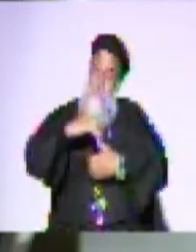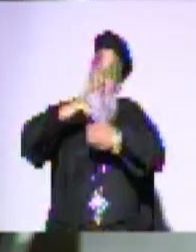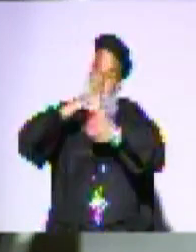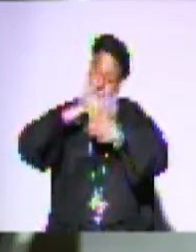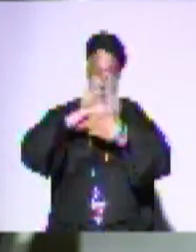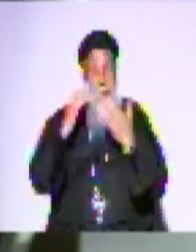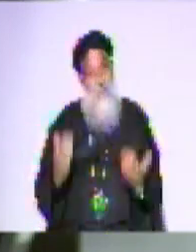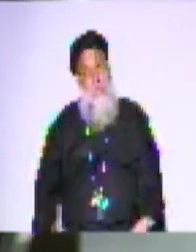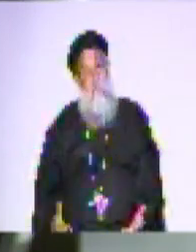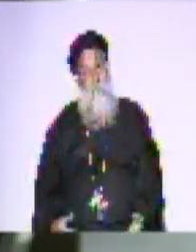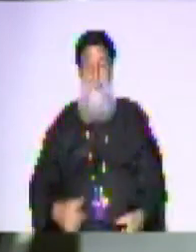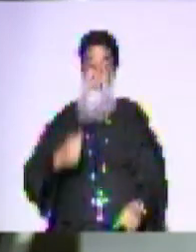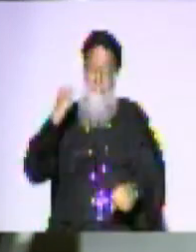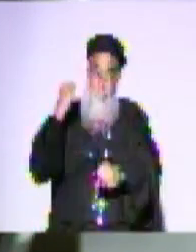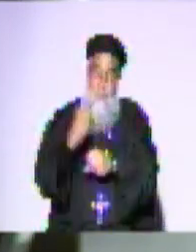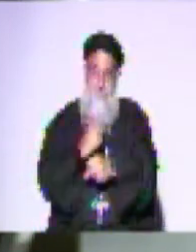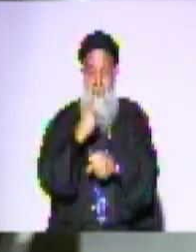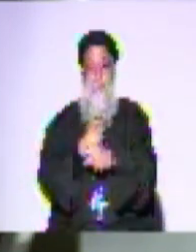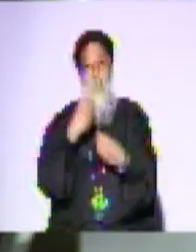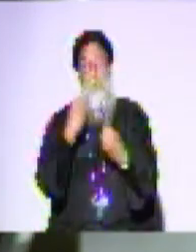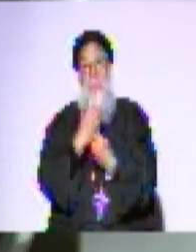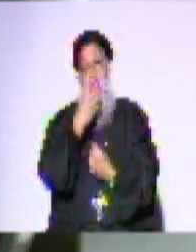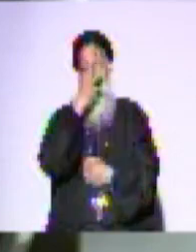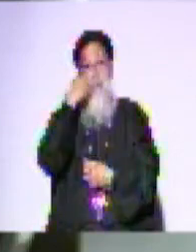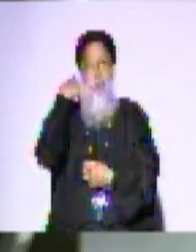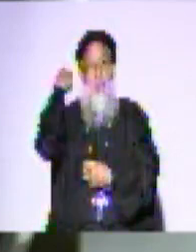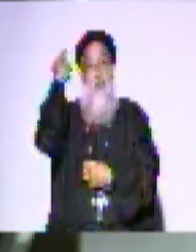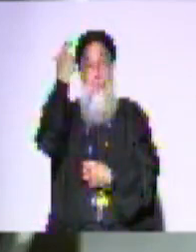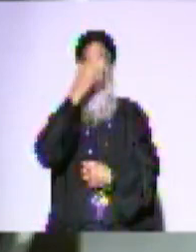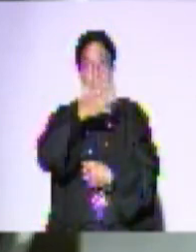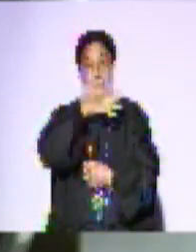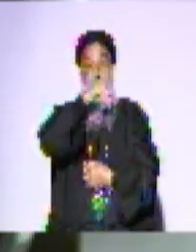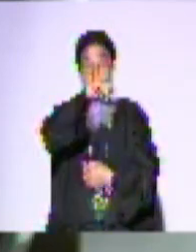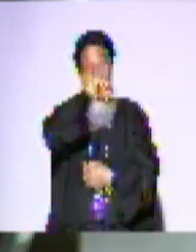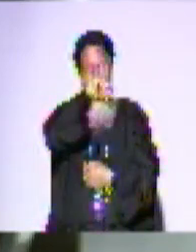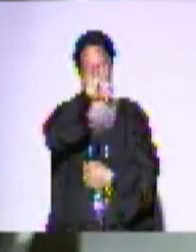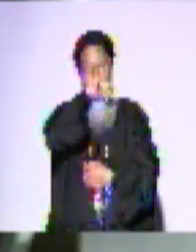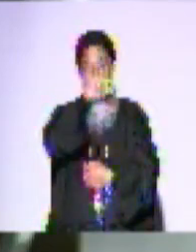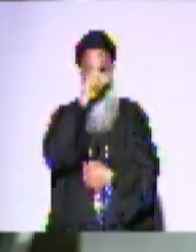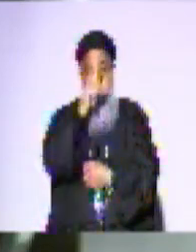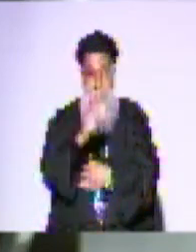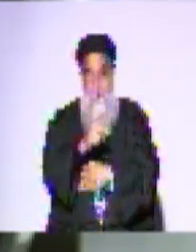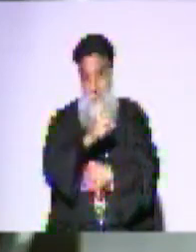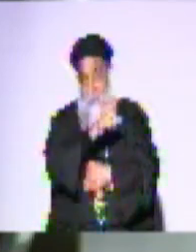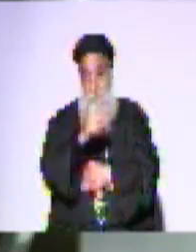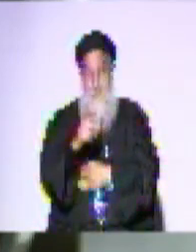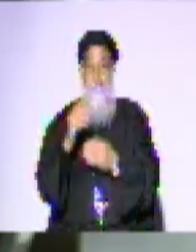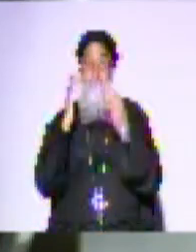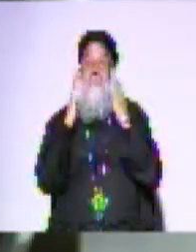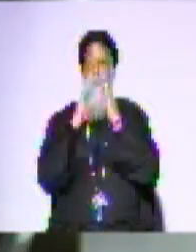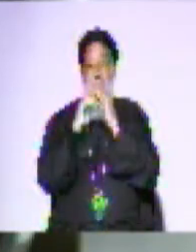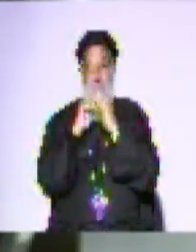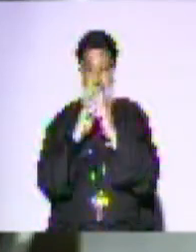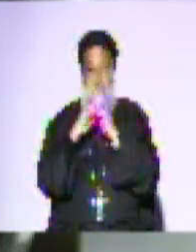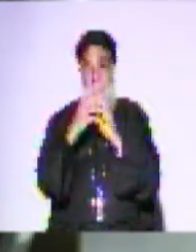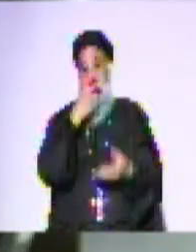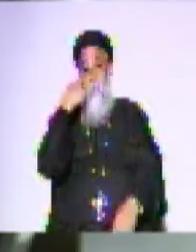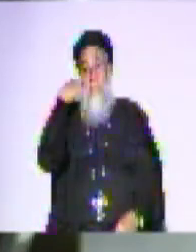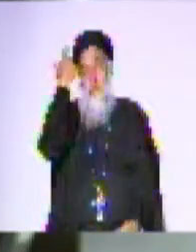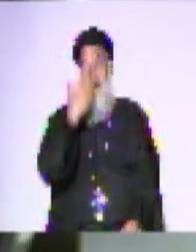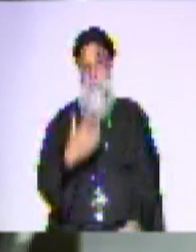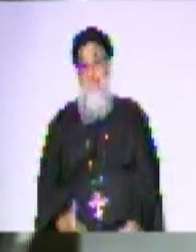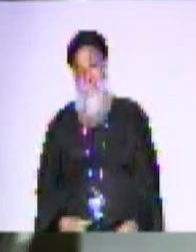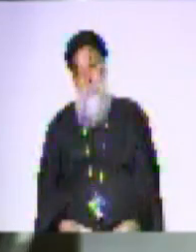بيه. يعني حد بيترسم كاهن، طب ده اترسم بعمل الروح